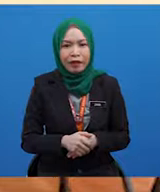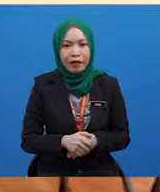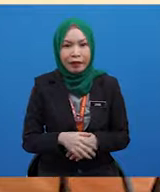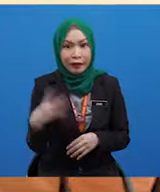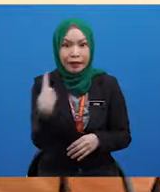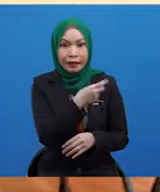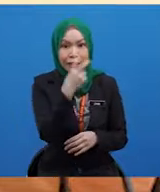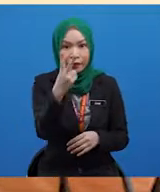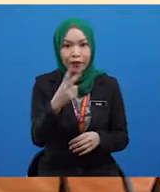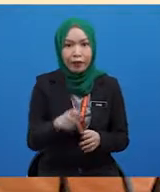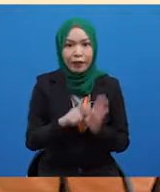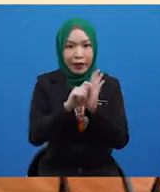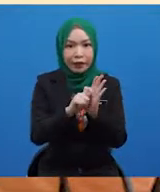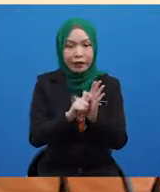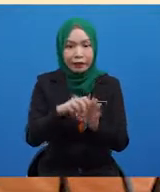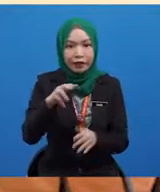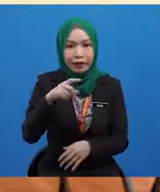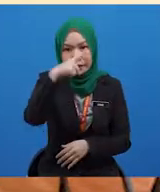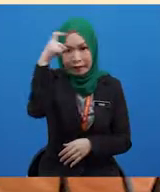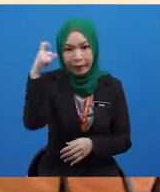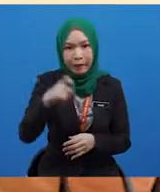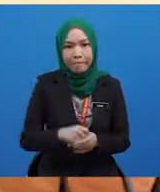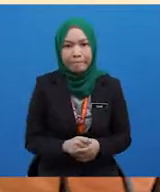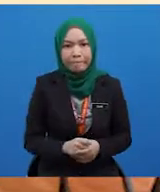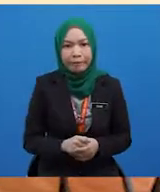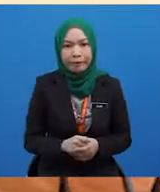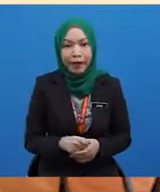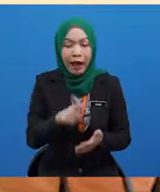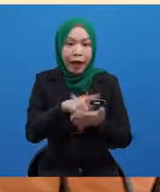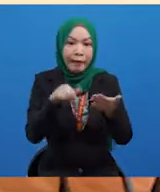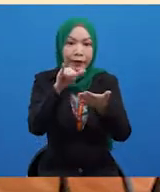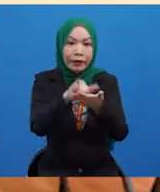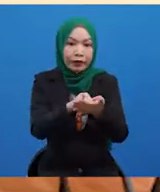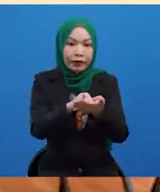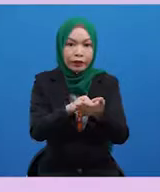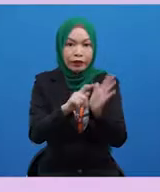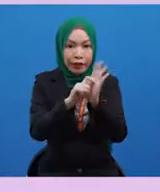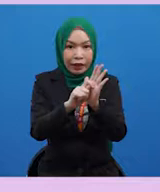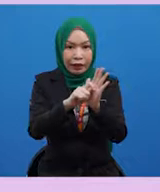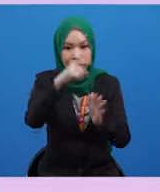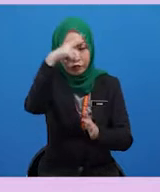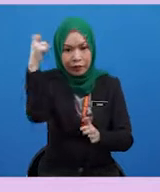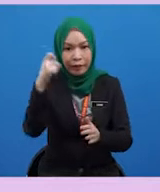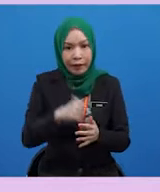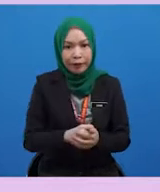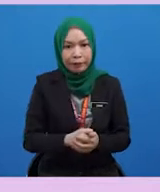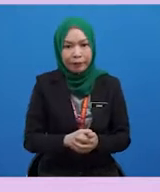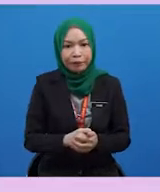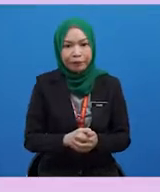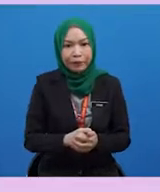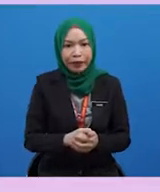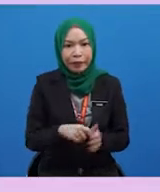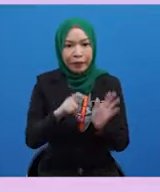penghubung musabab. Apakah penanda penghubung musabab ini? Penanda